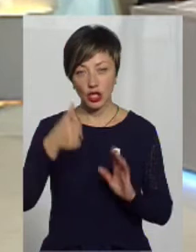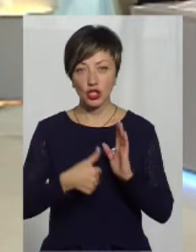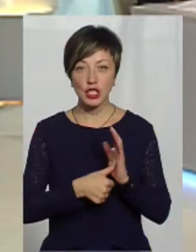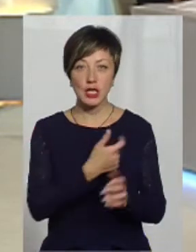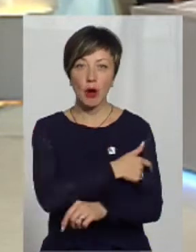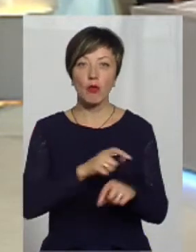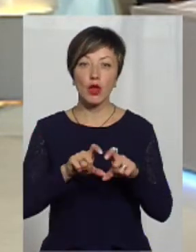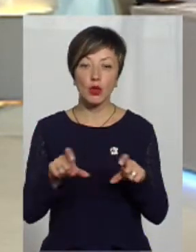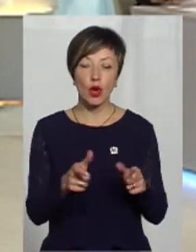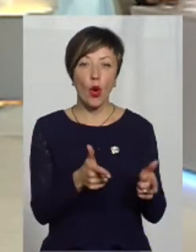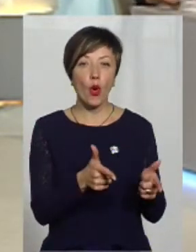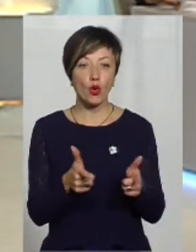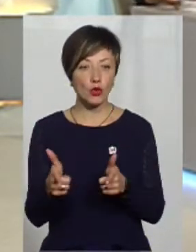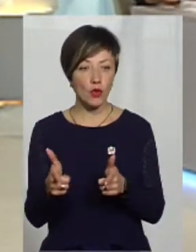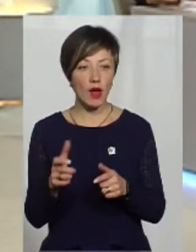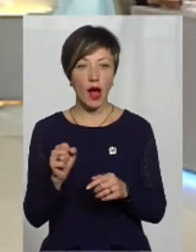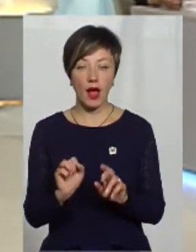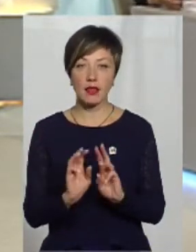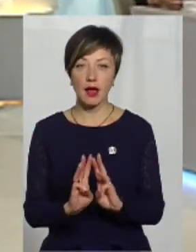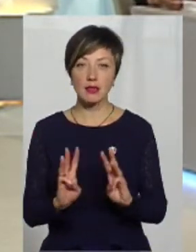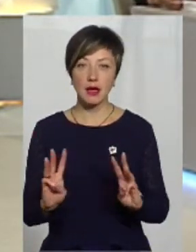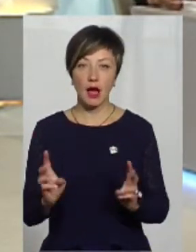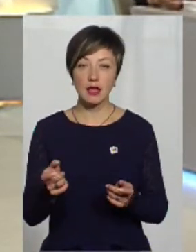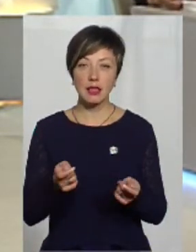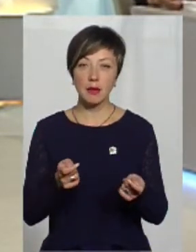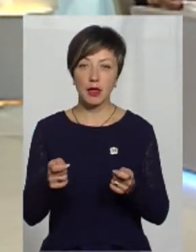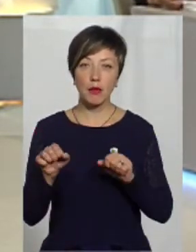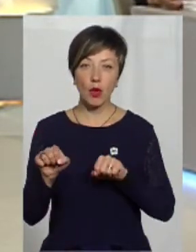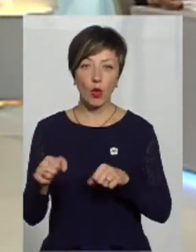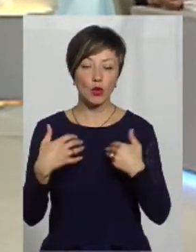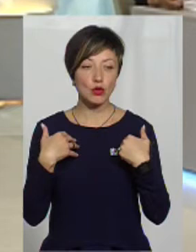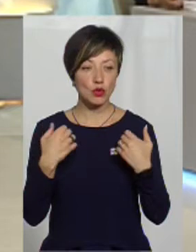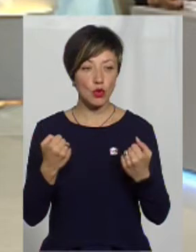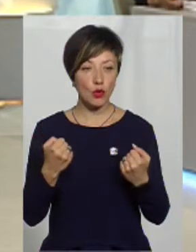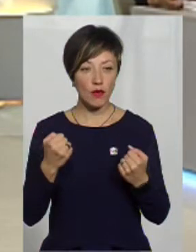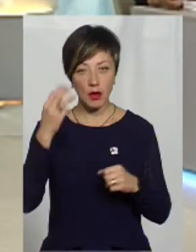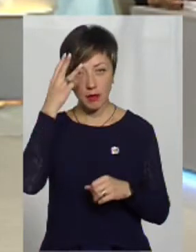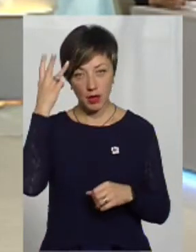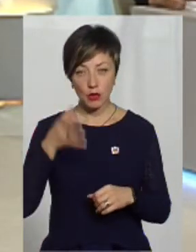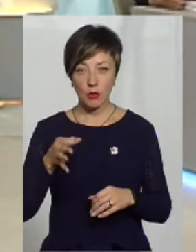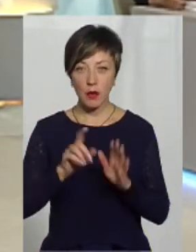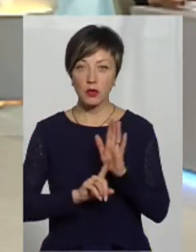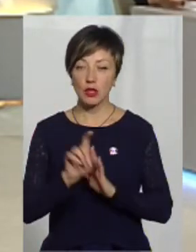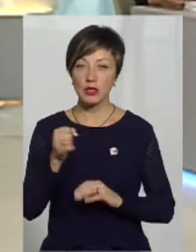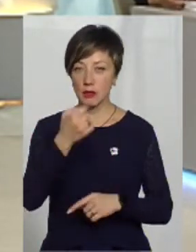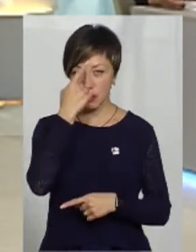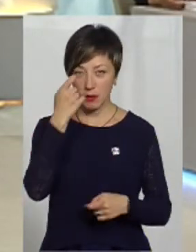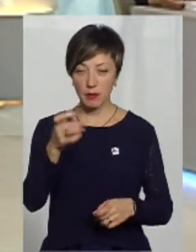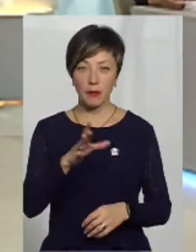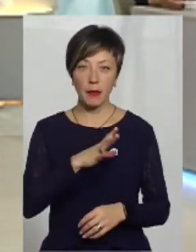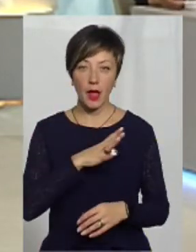які практично готові. А от на сайті Департаменту охорони здоров'я Хмельницької ОДА на початку серпня повідомлялося,